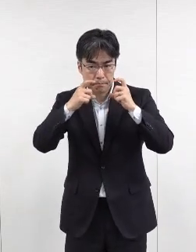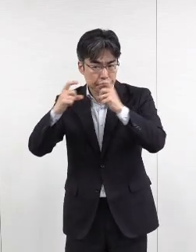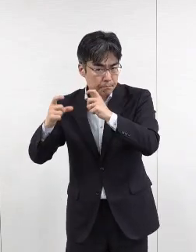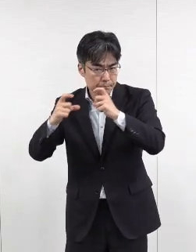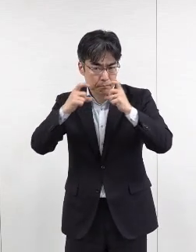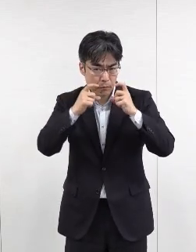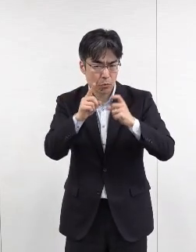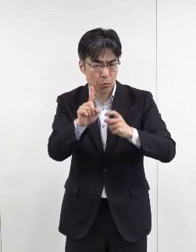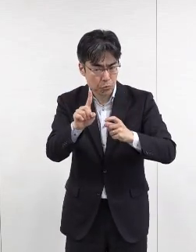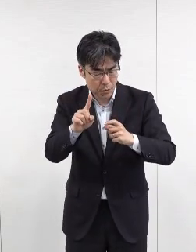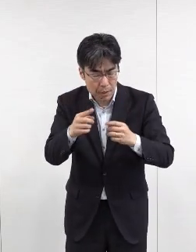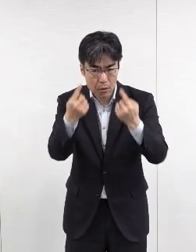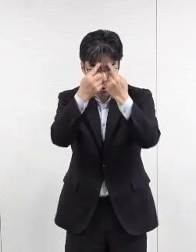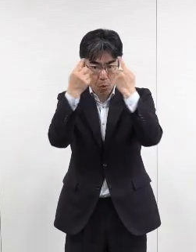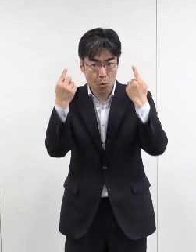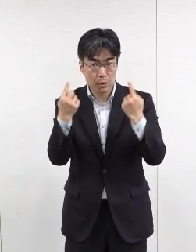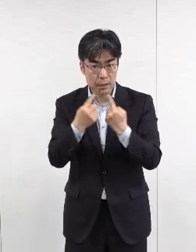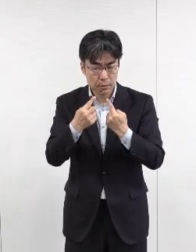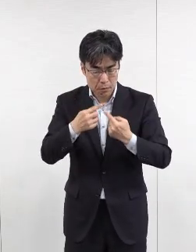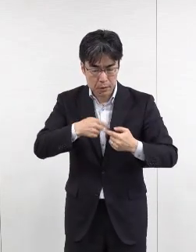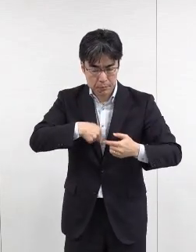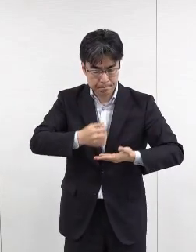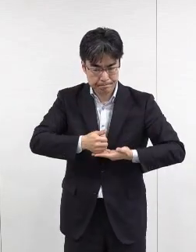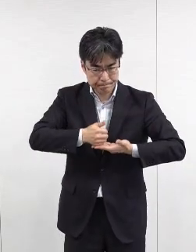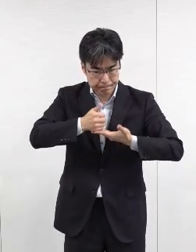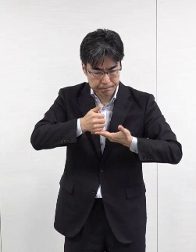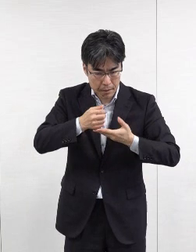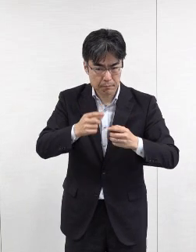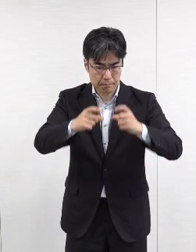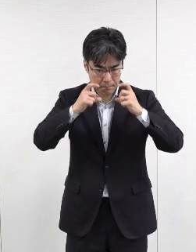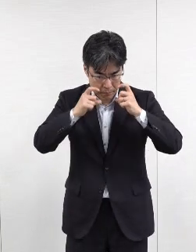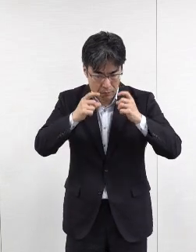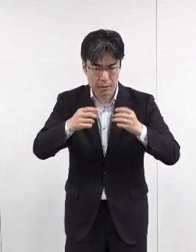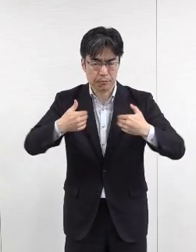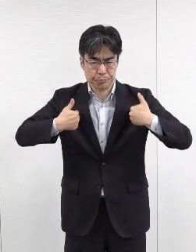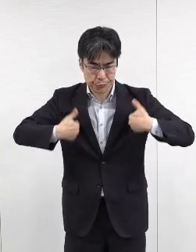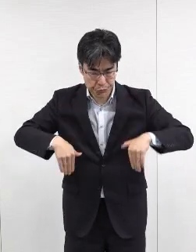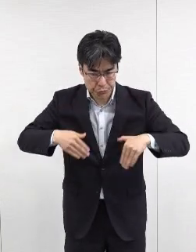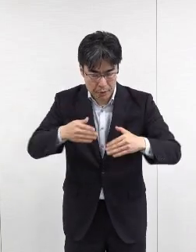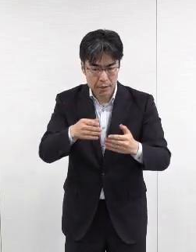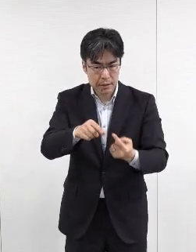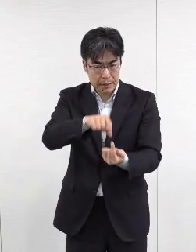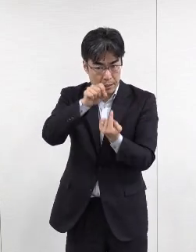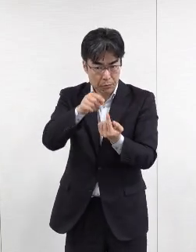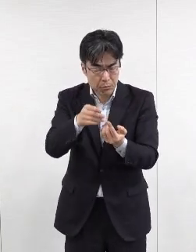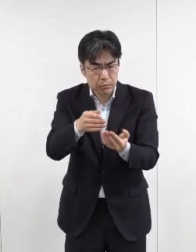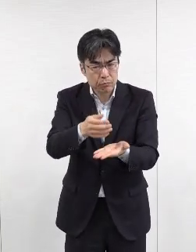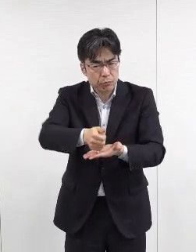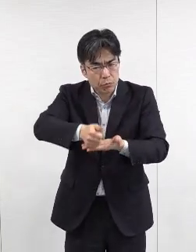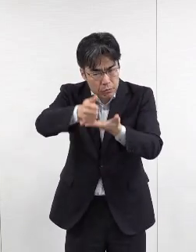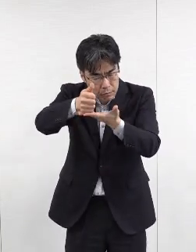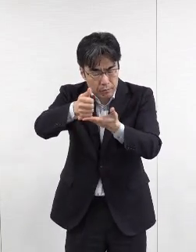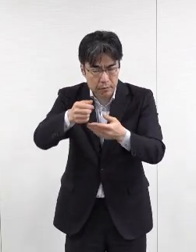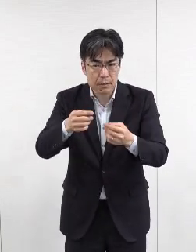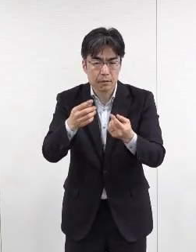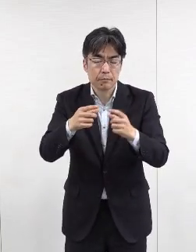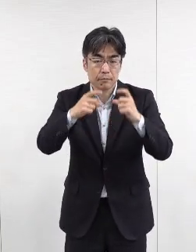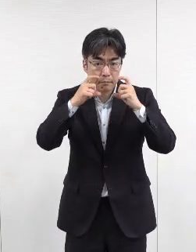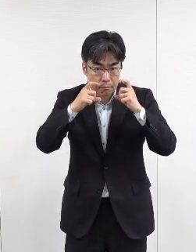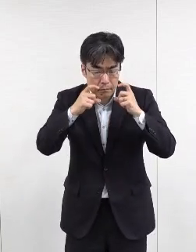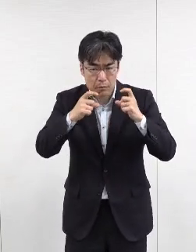着用については個人の主体的な選択を尊重し着用は個人